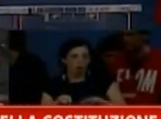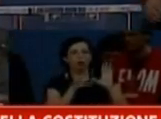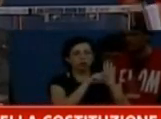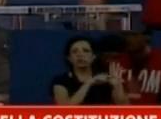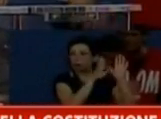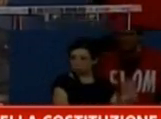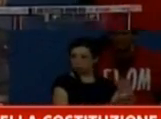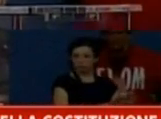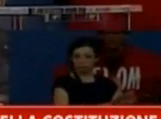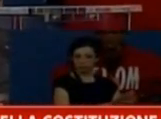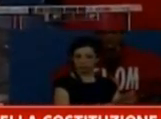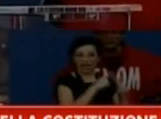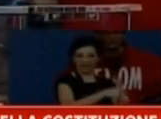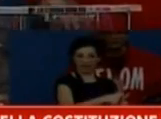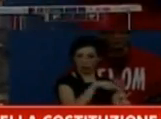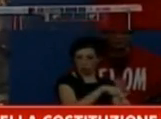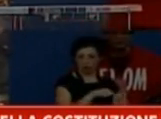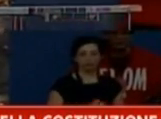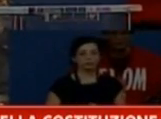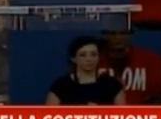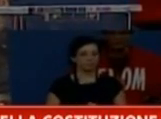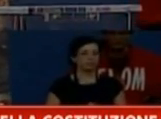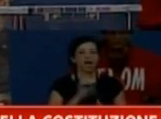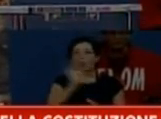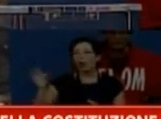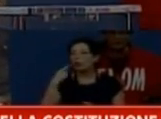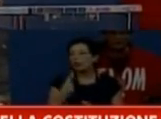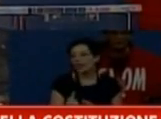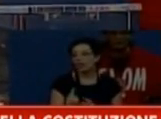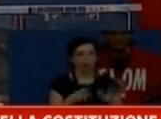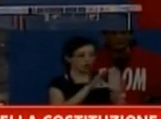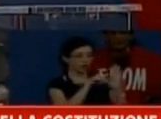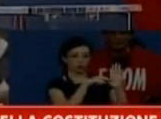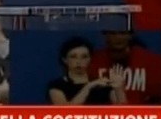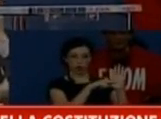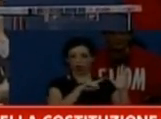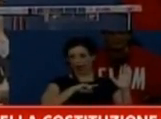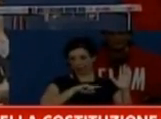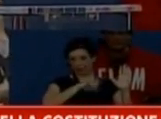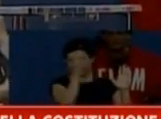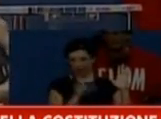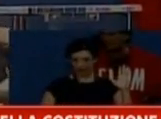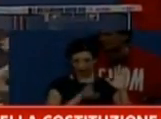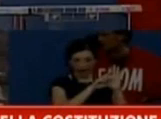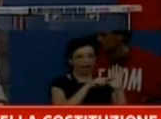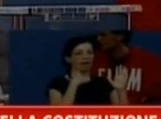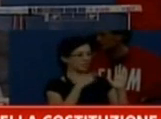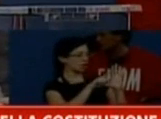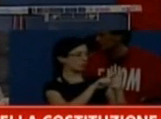Qualcuno dei riformatori della Costituzione ha detto che questa nostra Costituzione è inadatta a